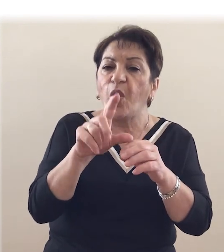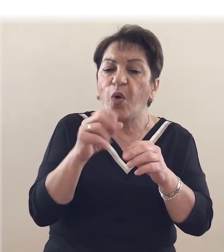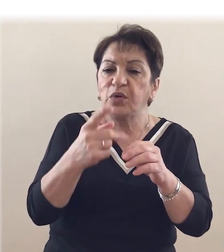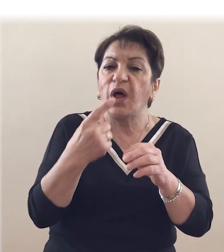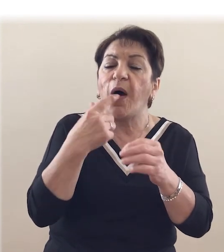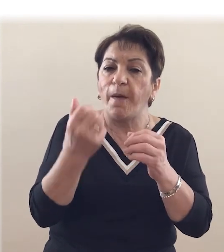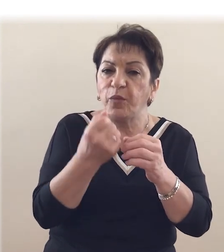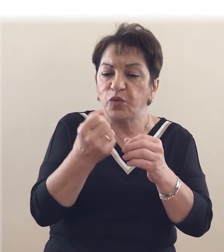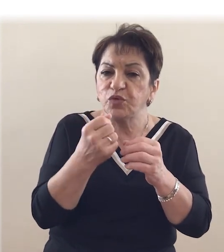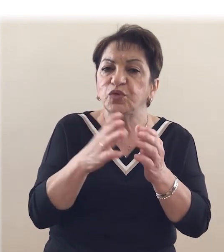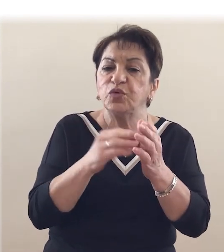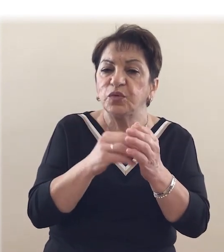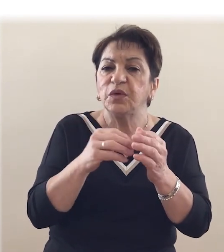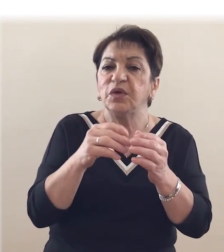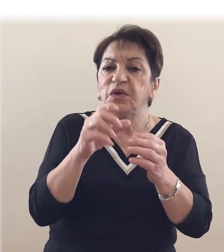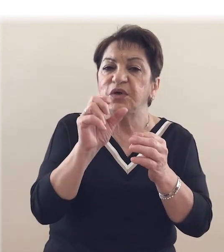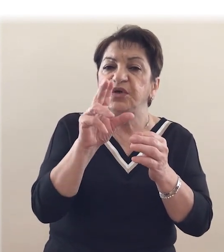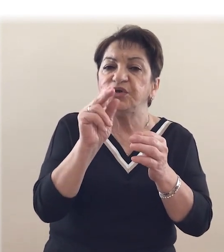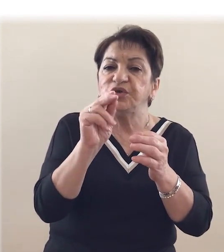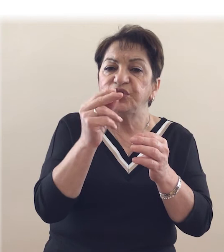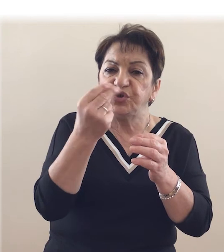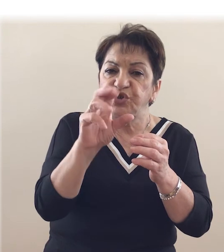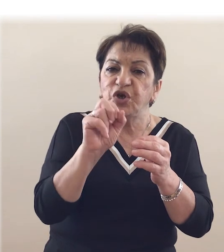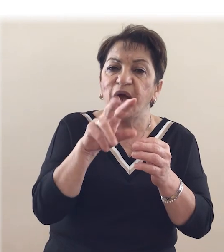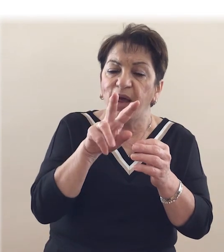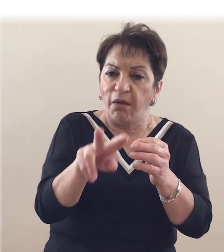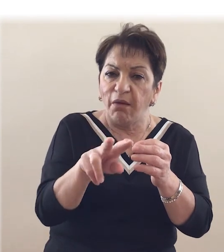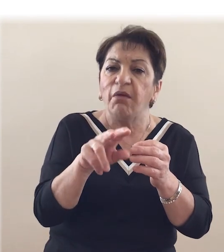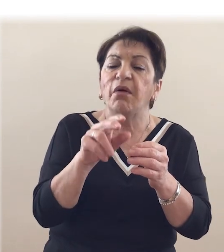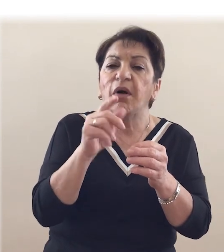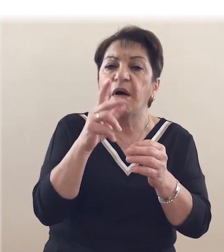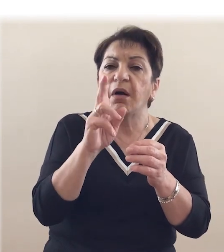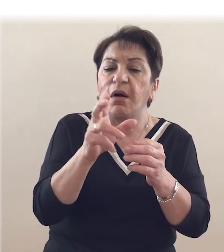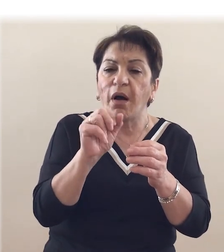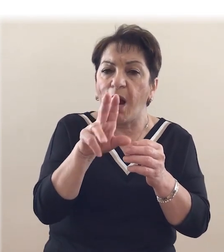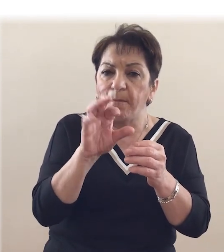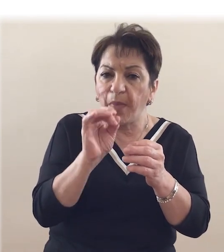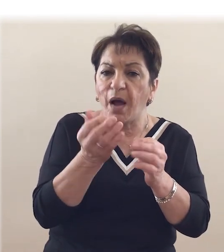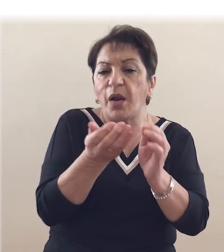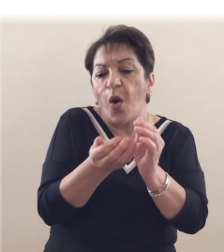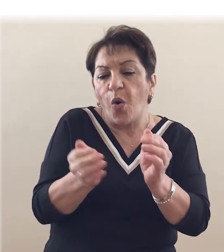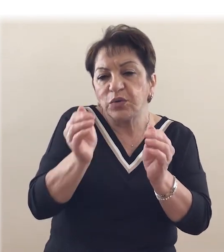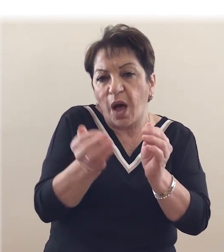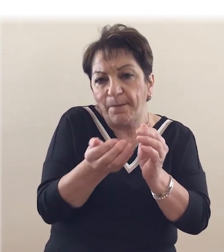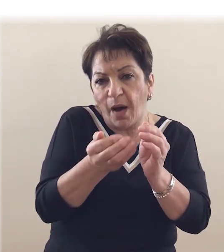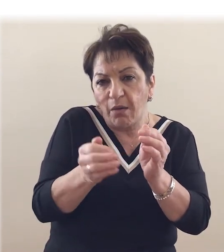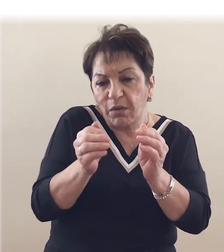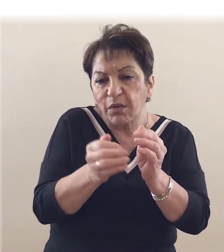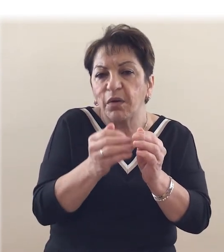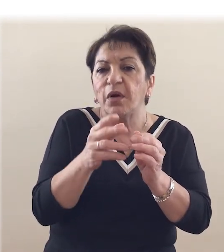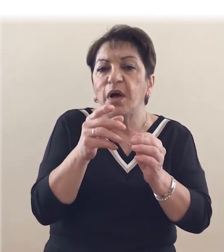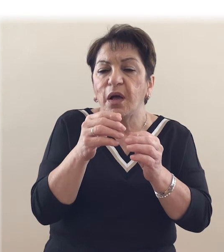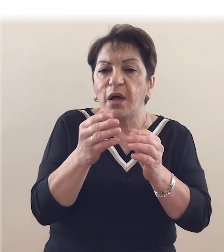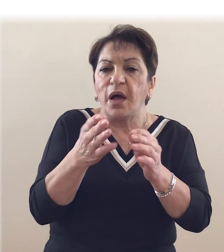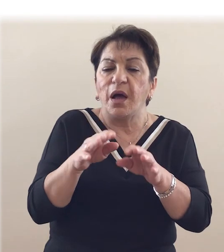հիմնականում ապահովված է ջլերով, կապաններով, ինչպես նաեւ հոդապարկով եւ հոդի